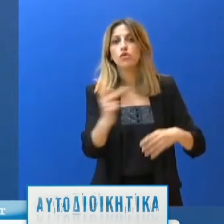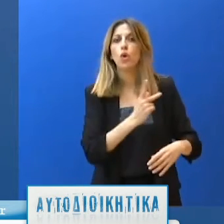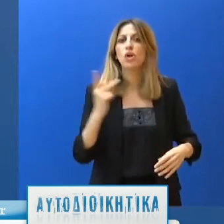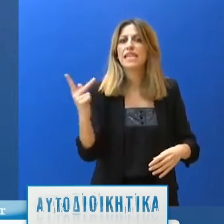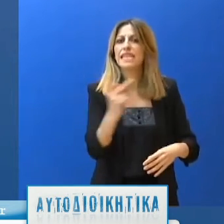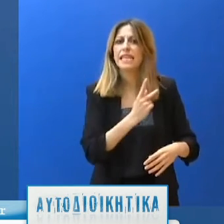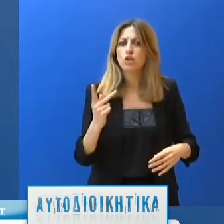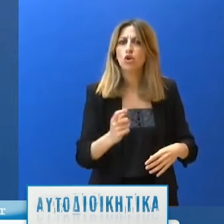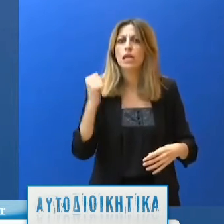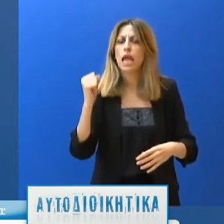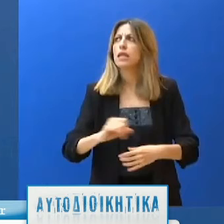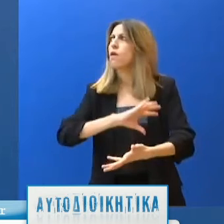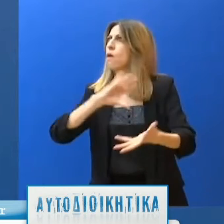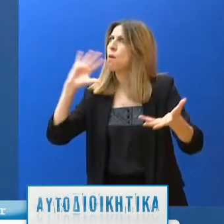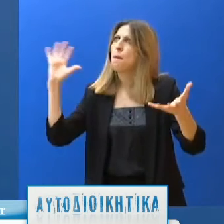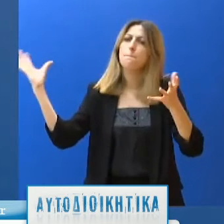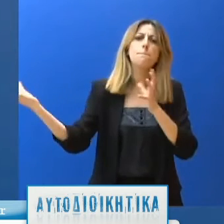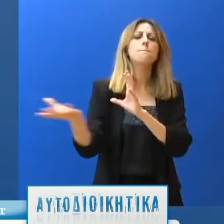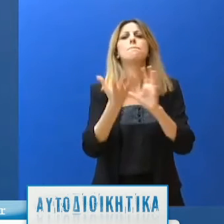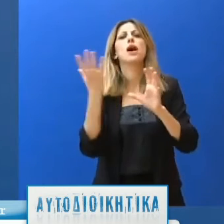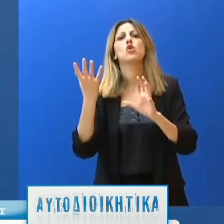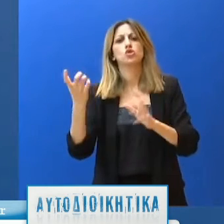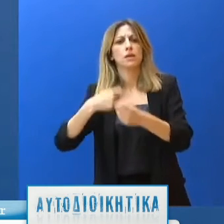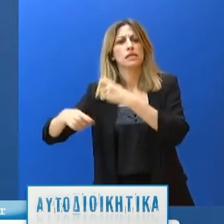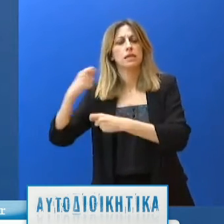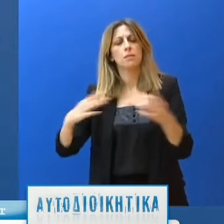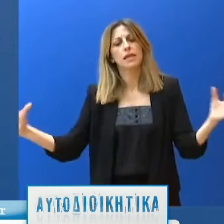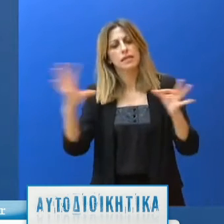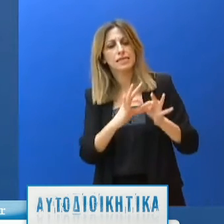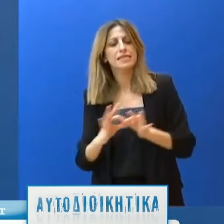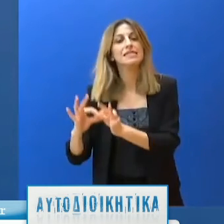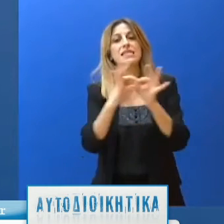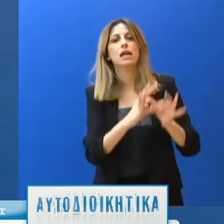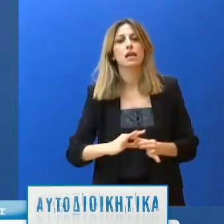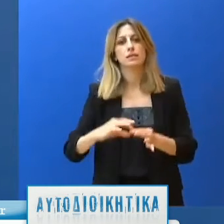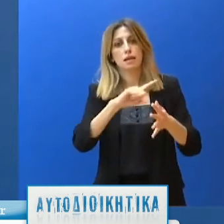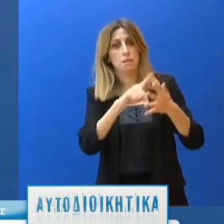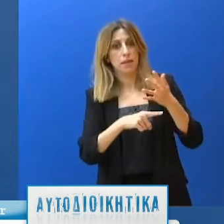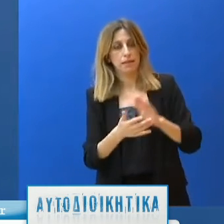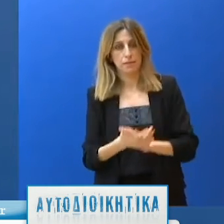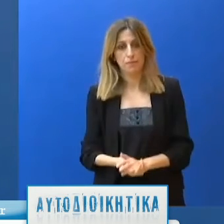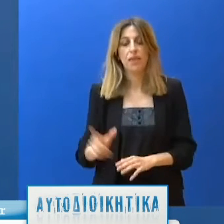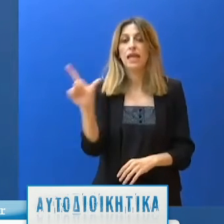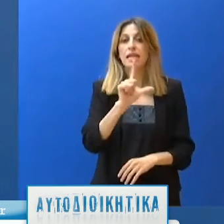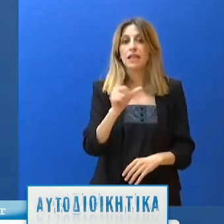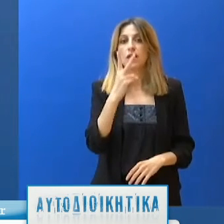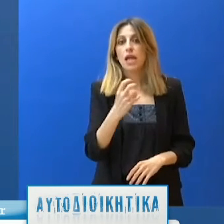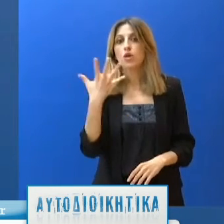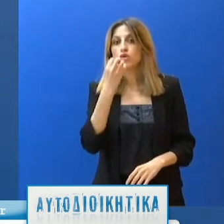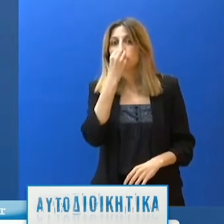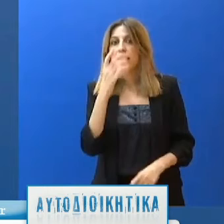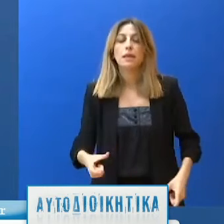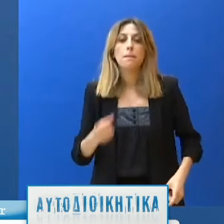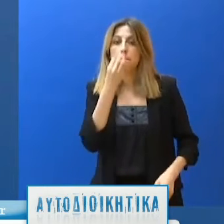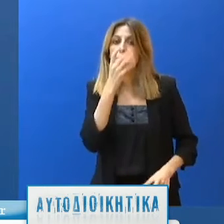και την παγκόσμια κοινότητα. Το χρονοδιάγραμμα επανεκκίνησης καταγράφει 4 σταθμούς. Τη Δευτέρα, 25 Μαΐου,